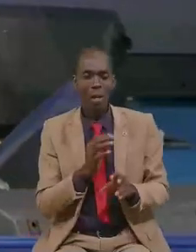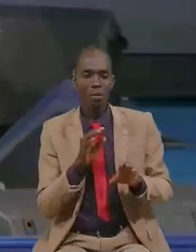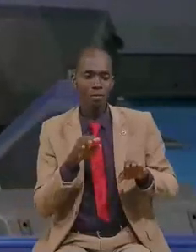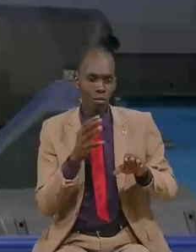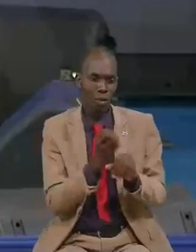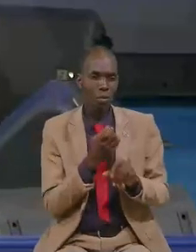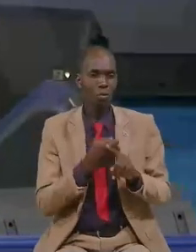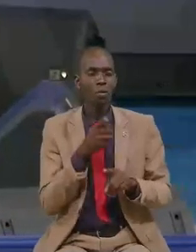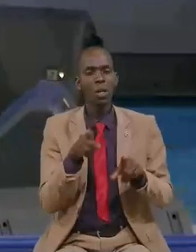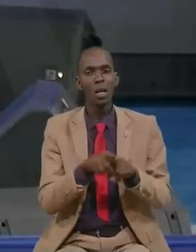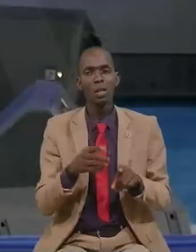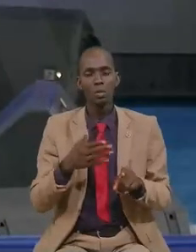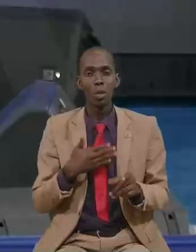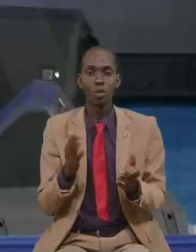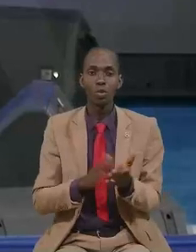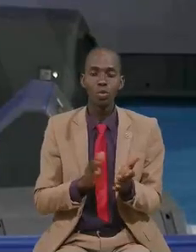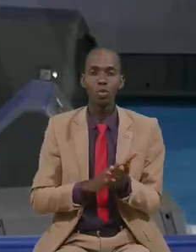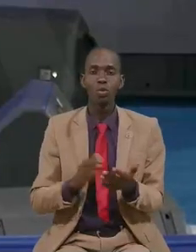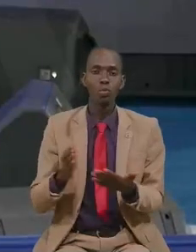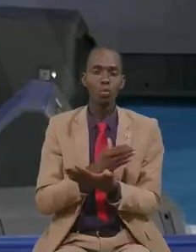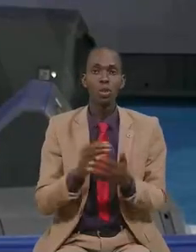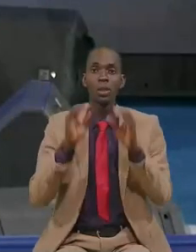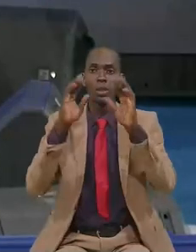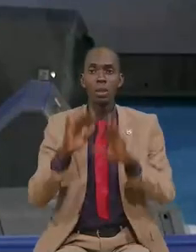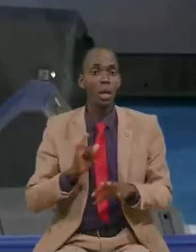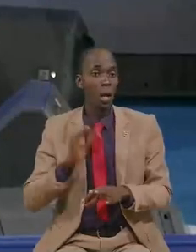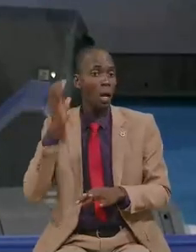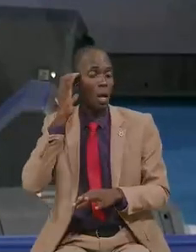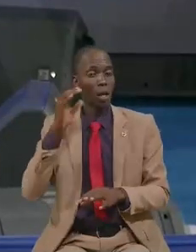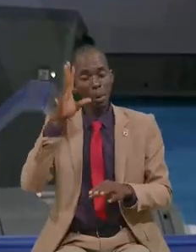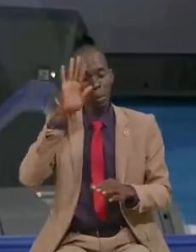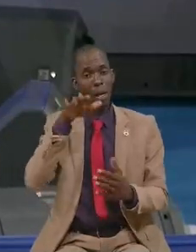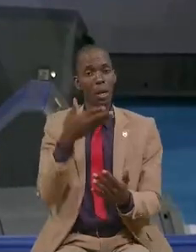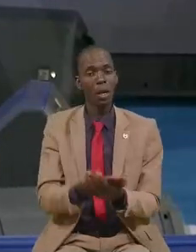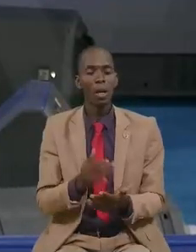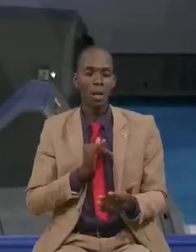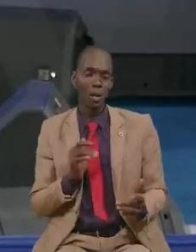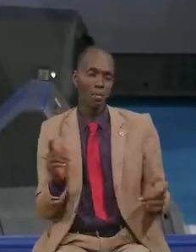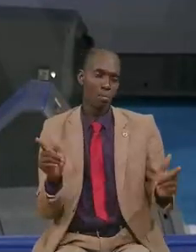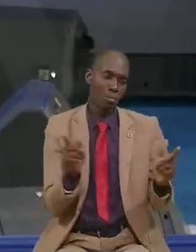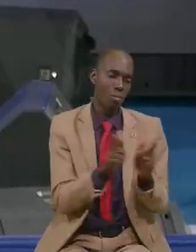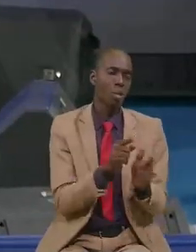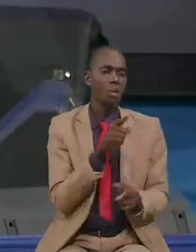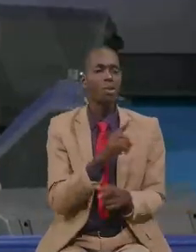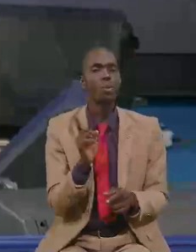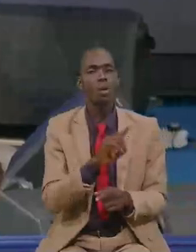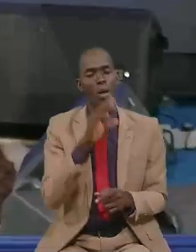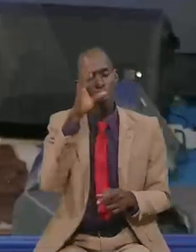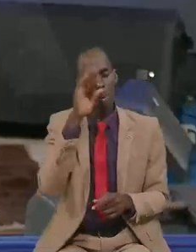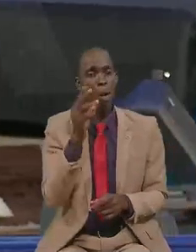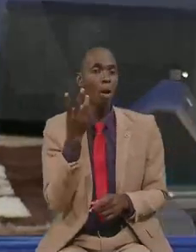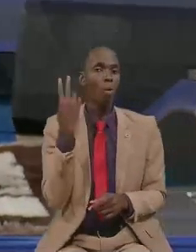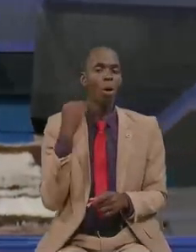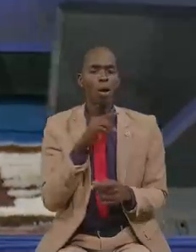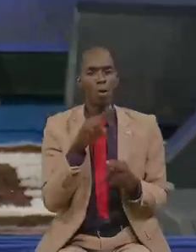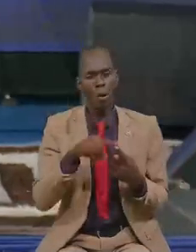comme j'ai entendu qu'il était là. Et je suis allé à lui, là où il était. Quand ma